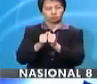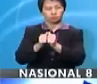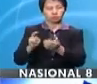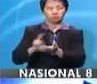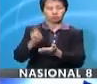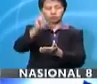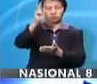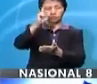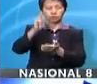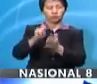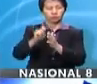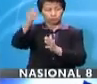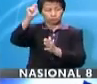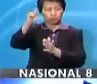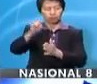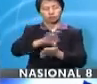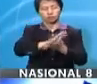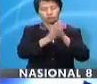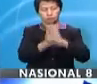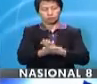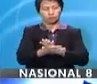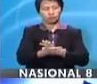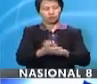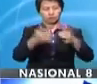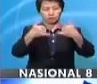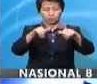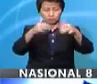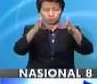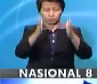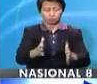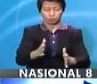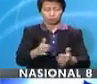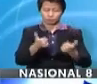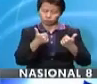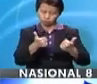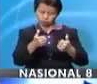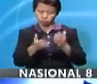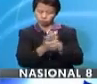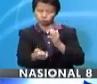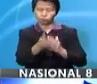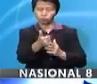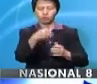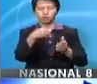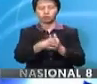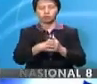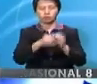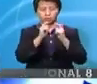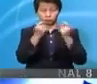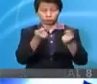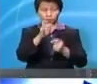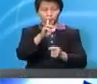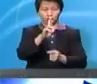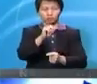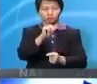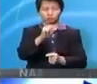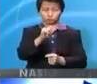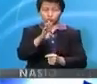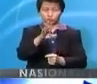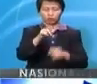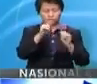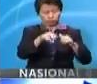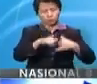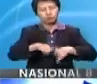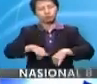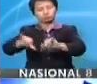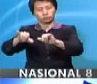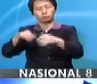institusi-institusi pengajian tinggi supaya pemain-pemain yang berbakat di dalam sukan rugby boleh meneruskan permainan